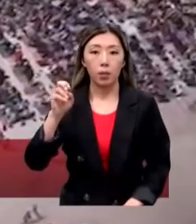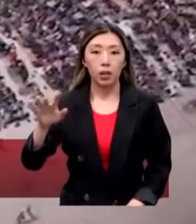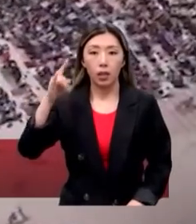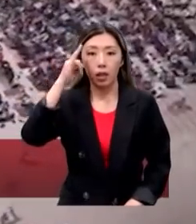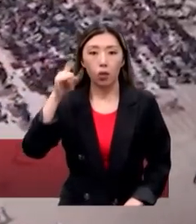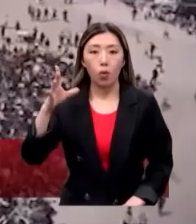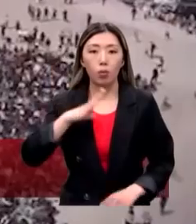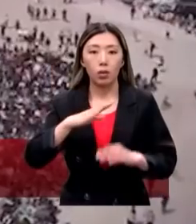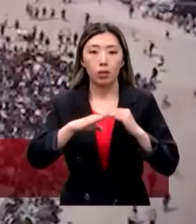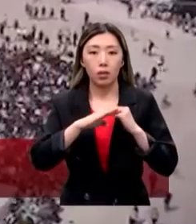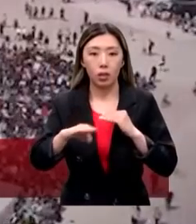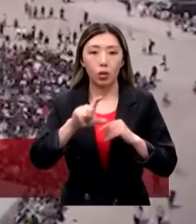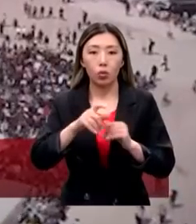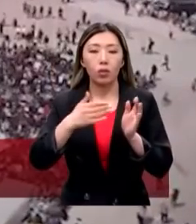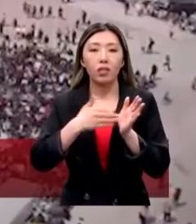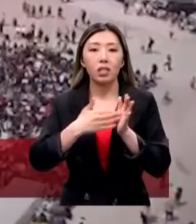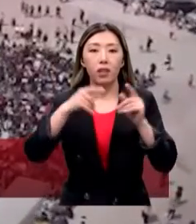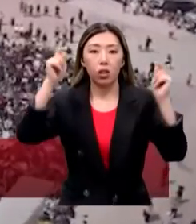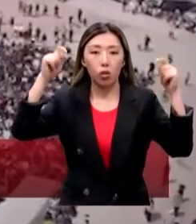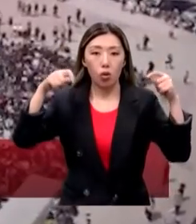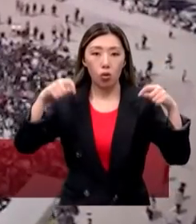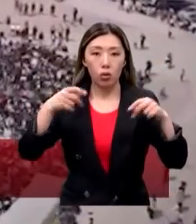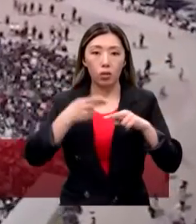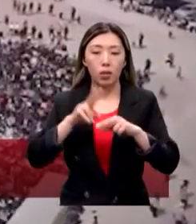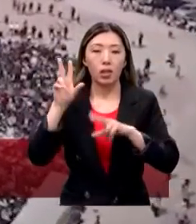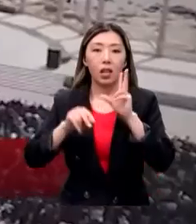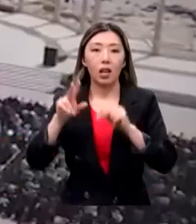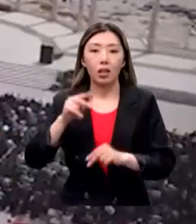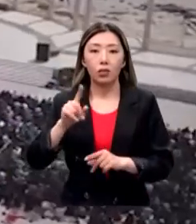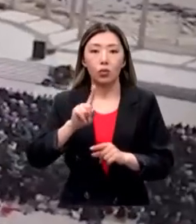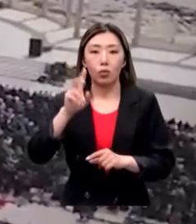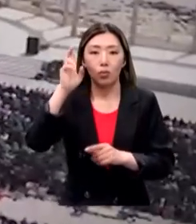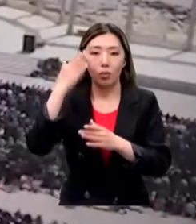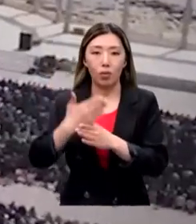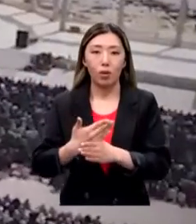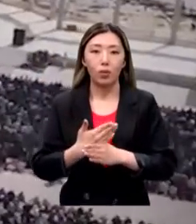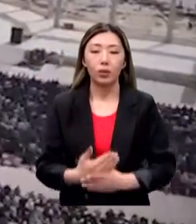провели обряд вызова дождя. Видимо, надежды у людей остались только на Всевышнего.